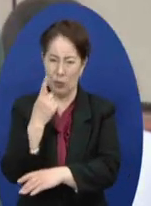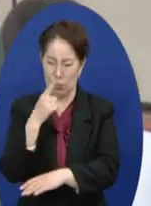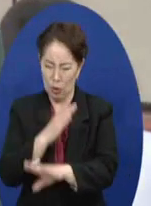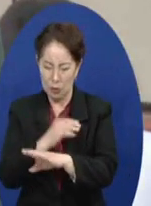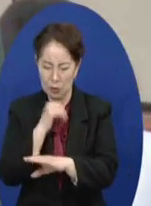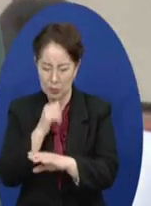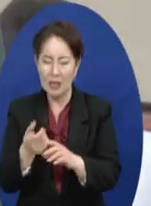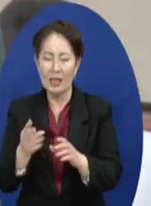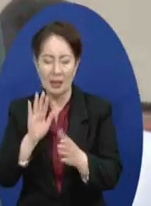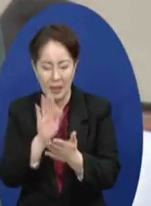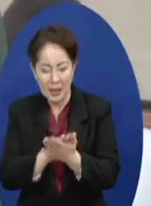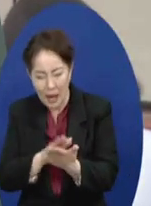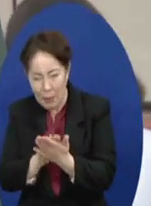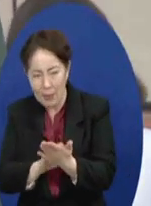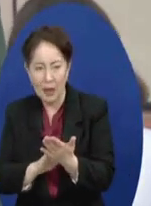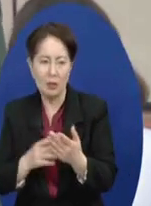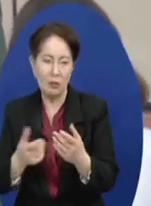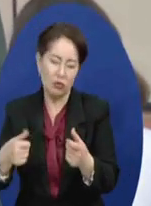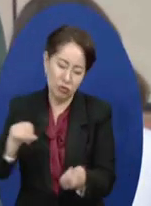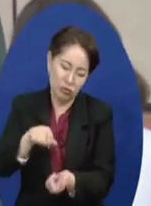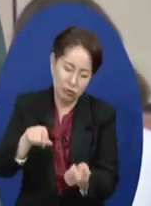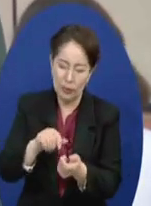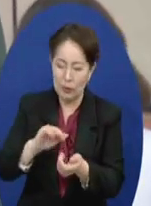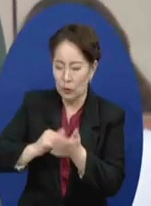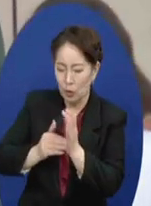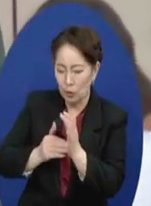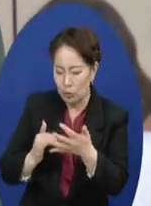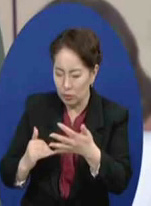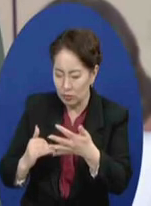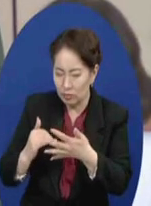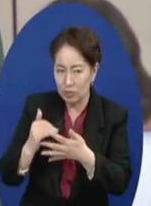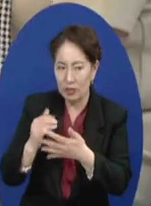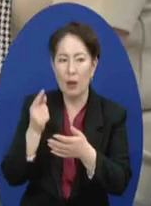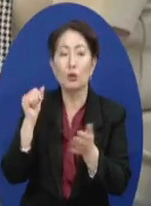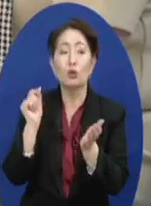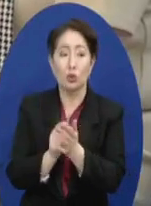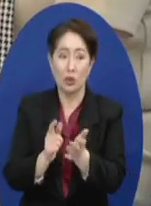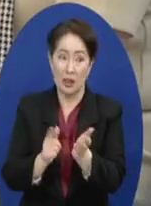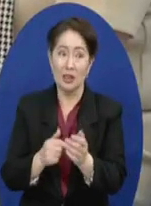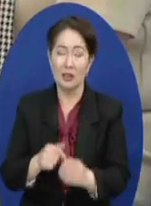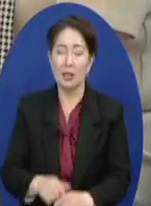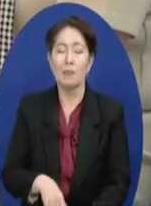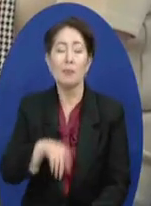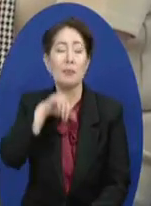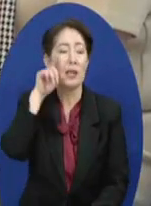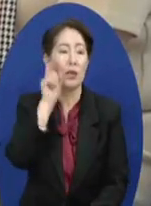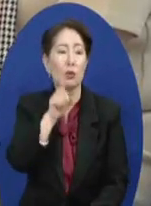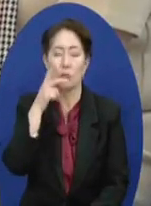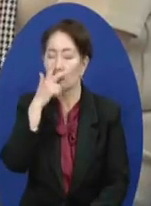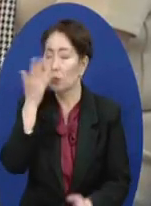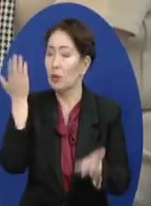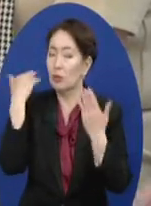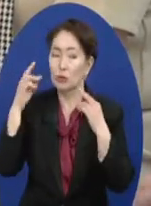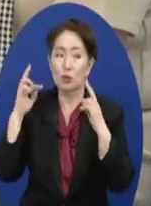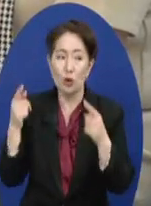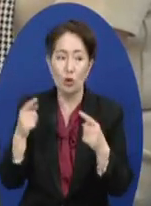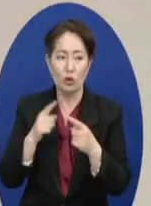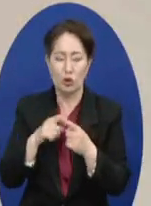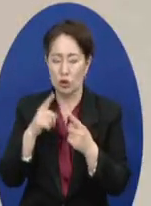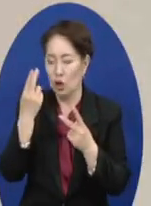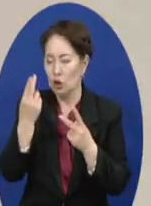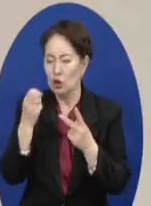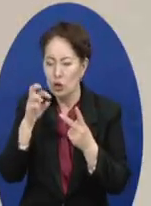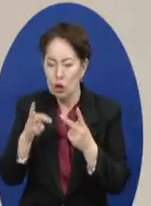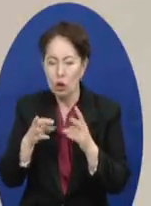модоо арчилчлах, хамгаалах, тарих модоо төлөвлөлттэй тарих нь өөрөө хамгийн чухал юм аа. Залуучууд уур амьсгалын өөрчлөлт, сүлжилтийн